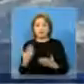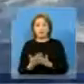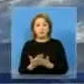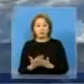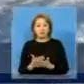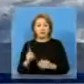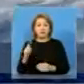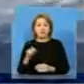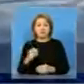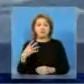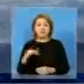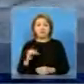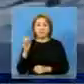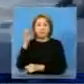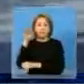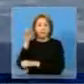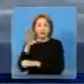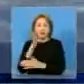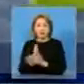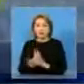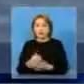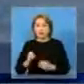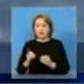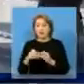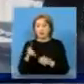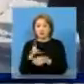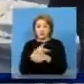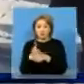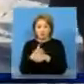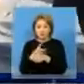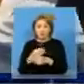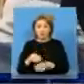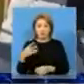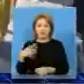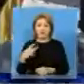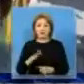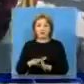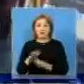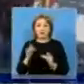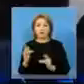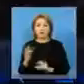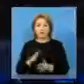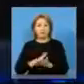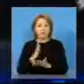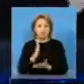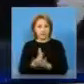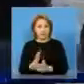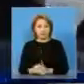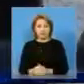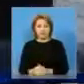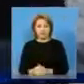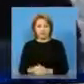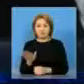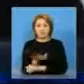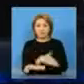жерге 140 бағана жарық шамдар, 14 бейне бақылау камерасы, 40-тан аса орындық орнатылды. Немеремізге қыдырып